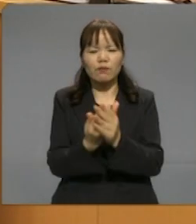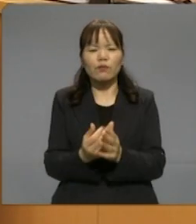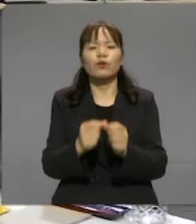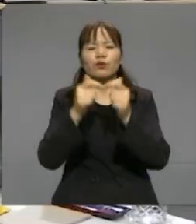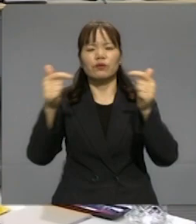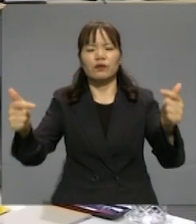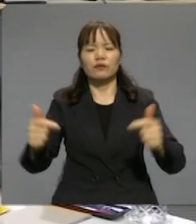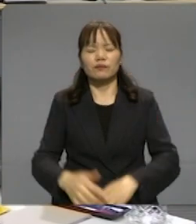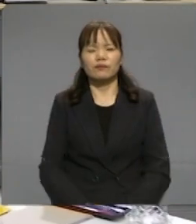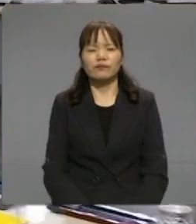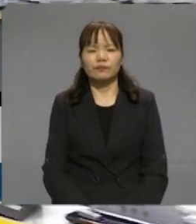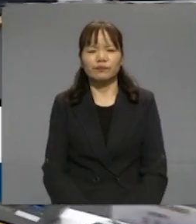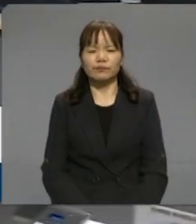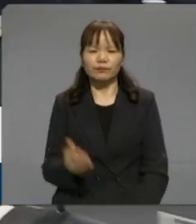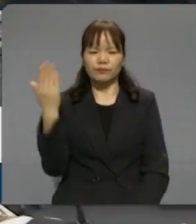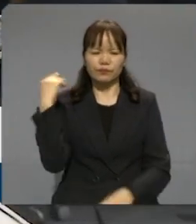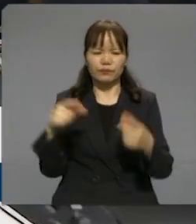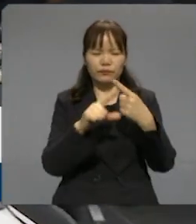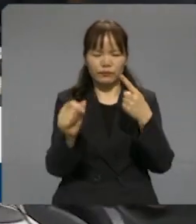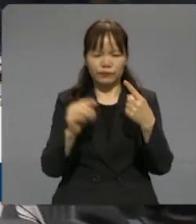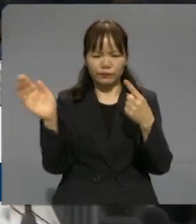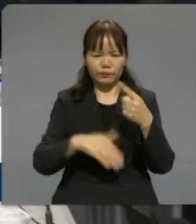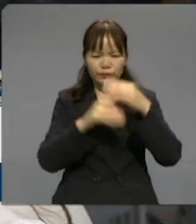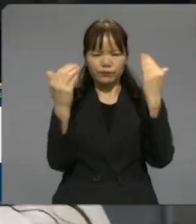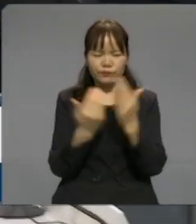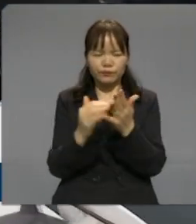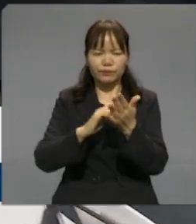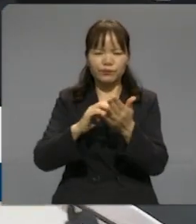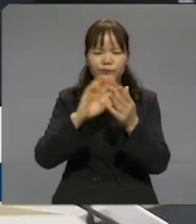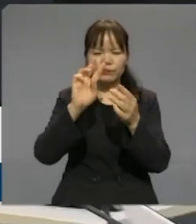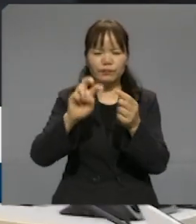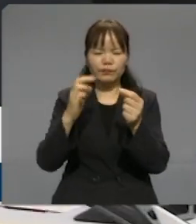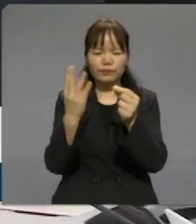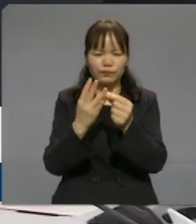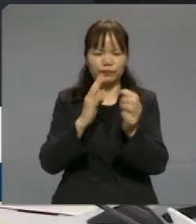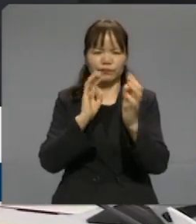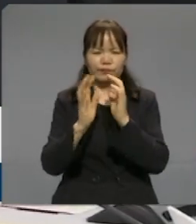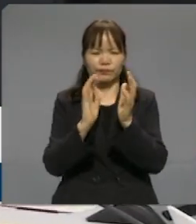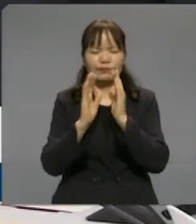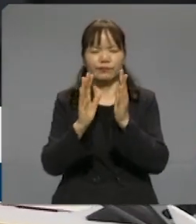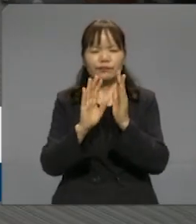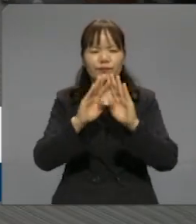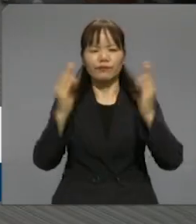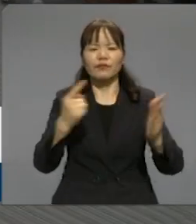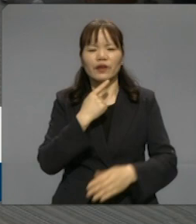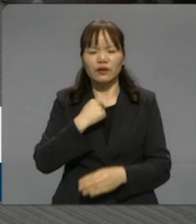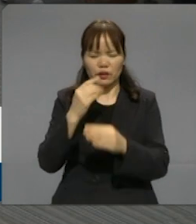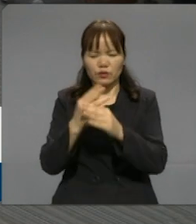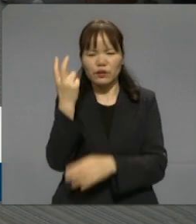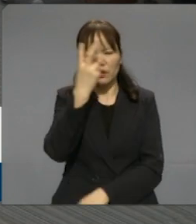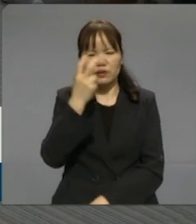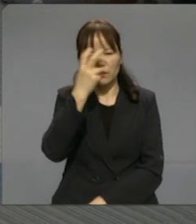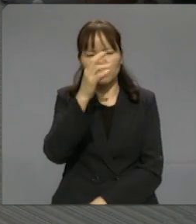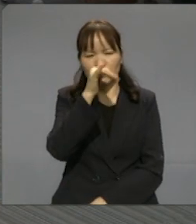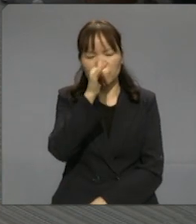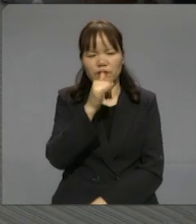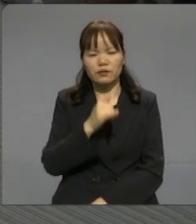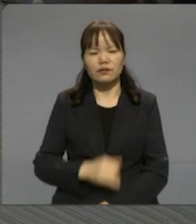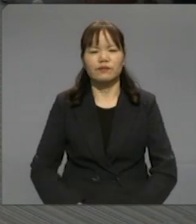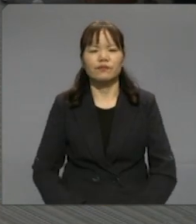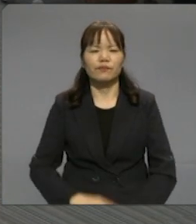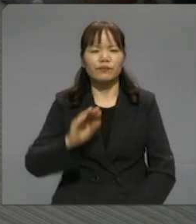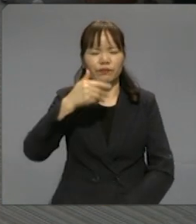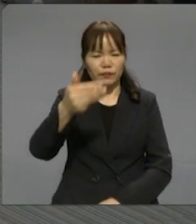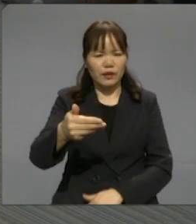나섭니다. 지난 1월부터 모두 24차례 진행한 민생토론회 중간 점검도 이어졌습니다.